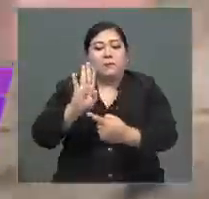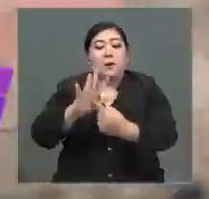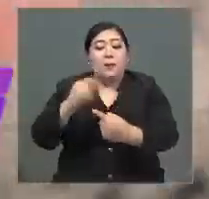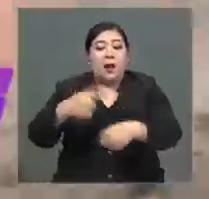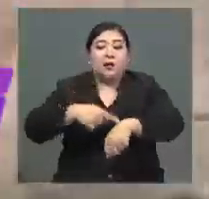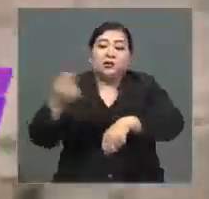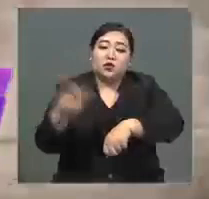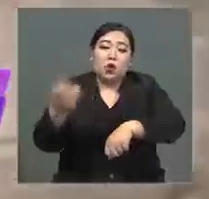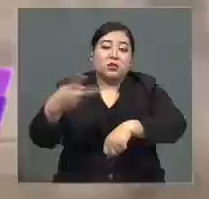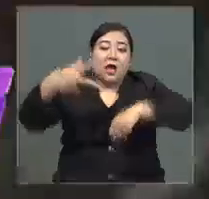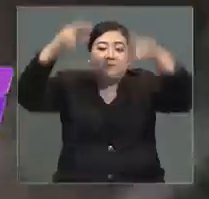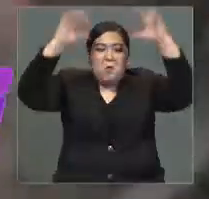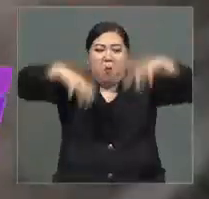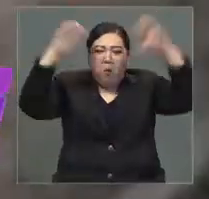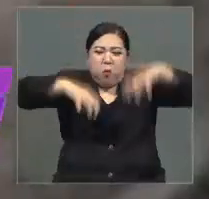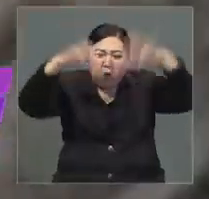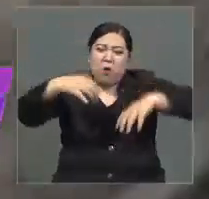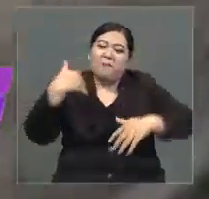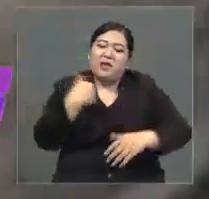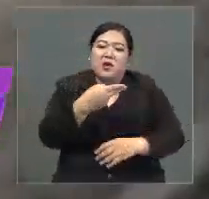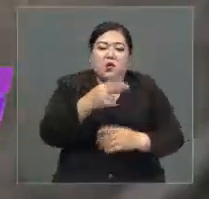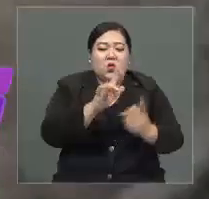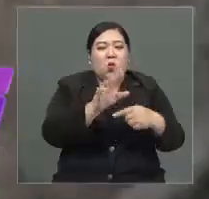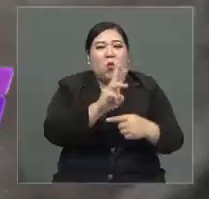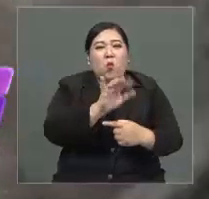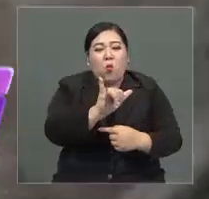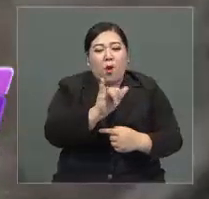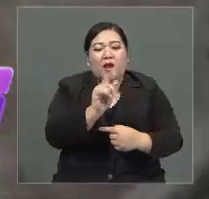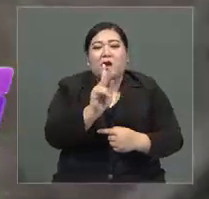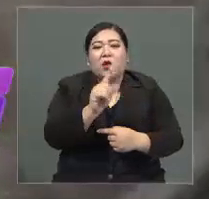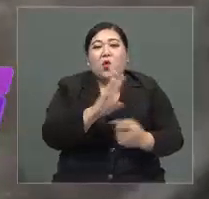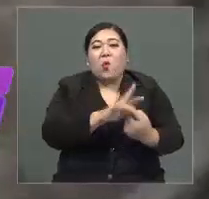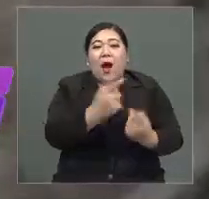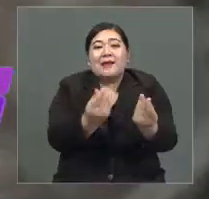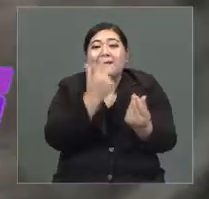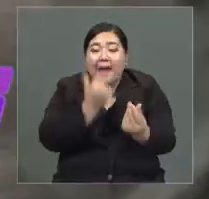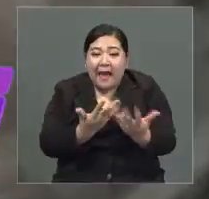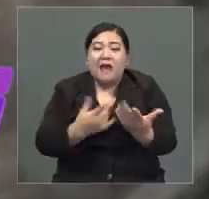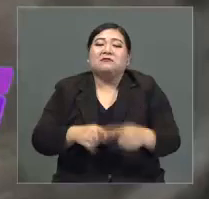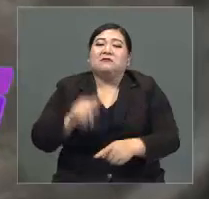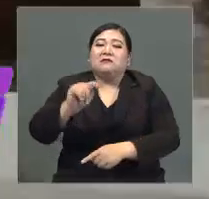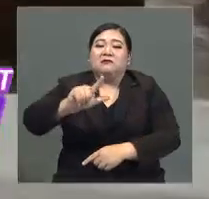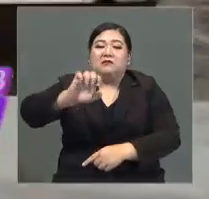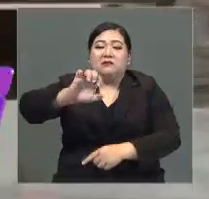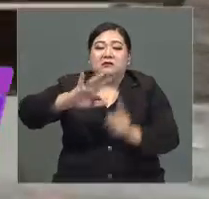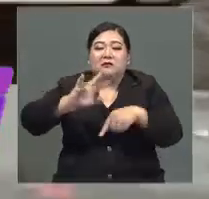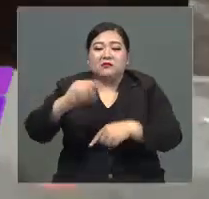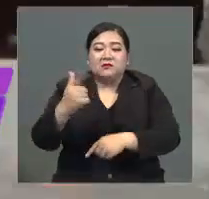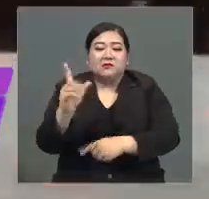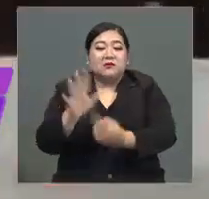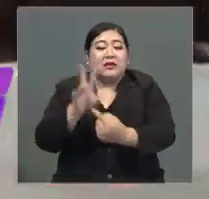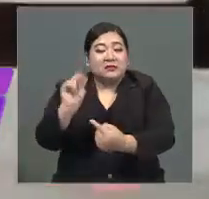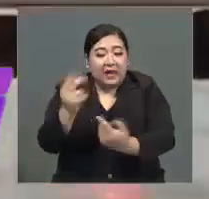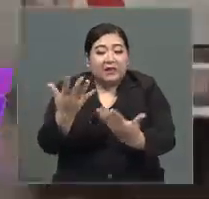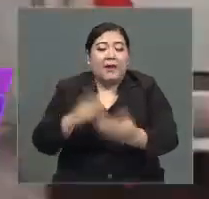ตีสามกว่านี้กเริ่มตกหนกทั้งหวยขวาง ดินแดง น้องจอกฝั่งทนบุรี ตะลิงชับางแค่บางบอน รวมไปถท่า